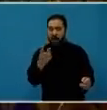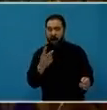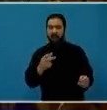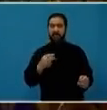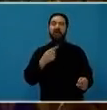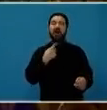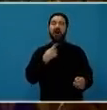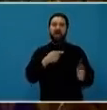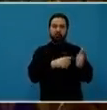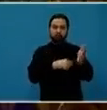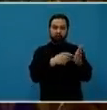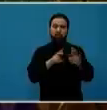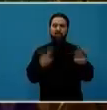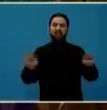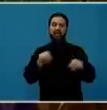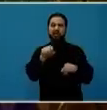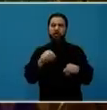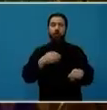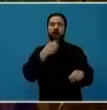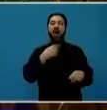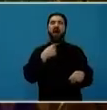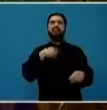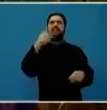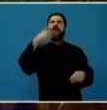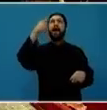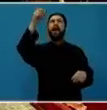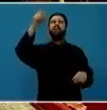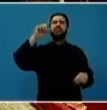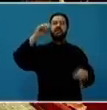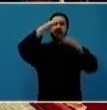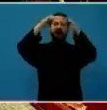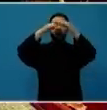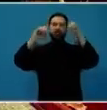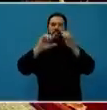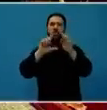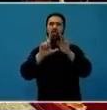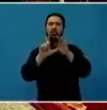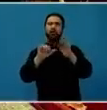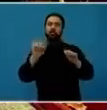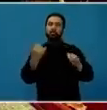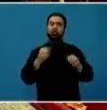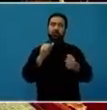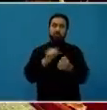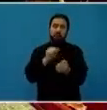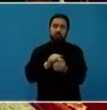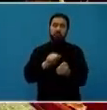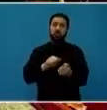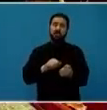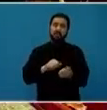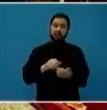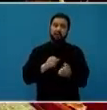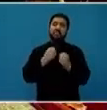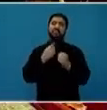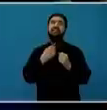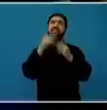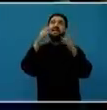sângelui fratelui tău a strigat la cer. Deci din pământ, și pământul strigă către cer. Se cutremură pentru ceea ce faci tu,